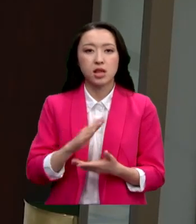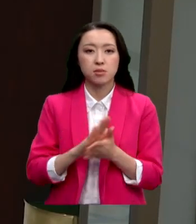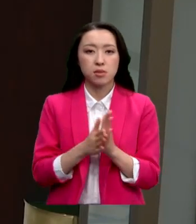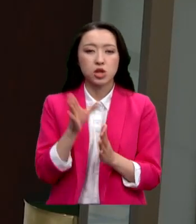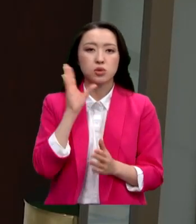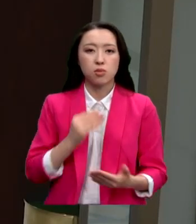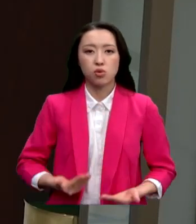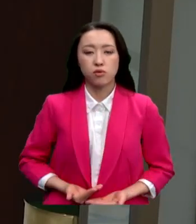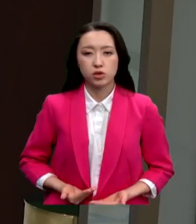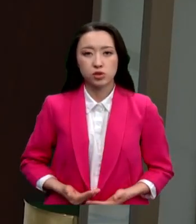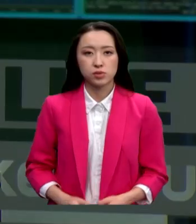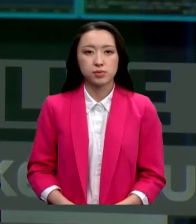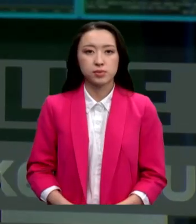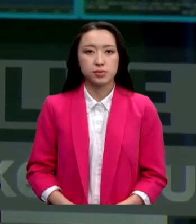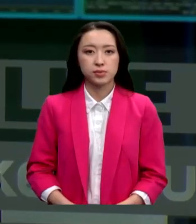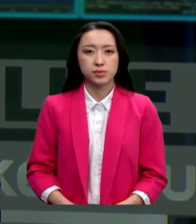смогут